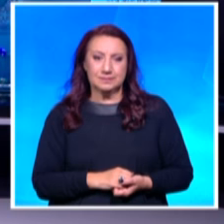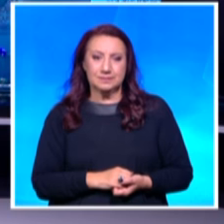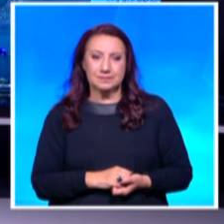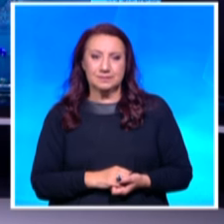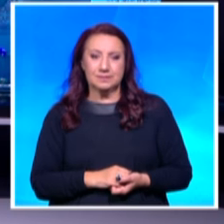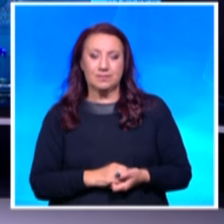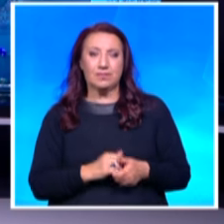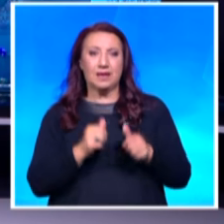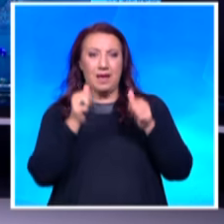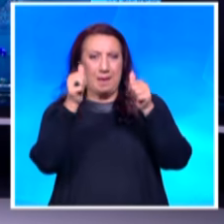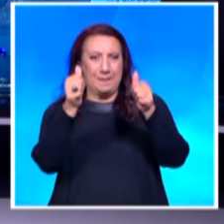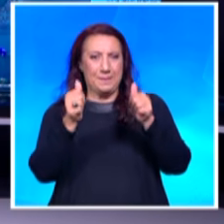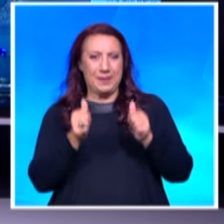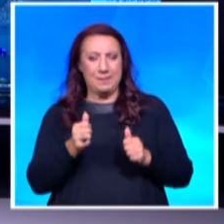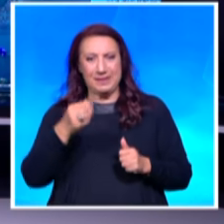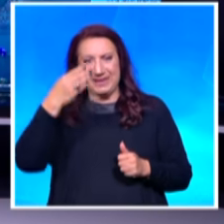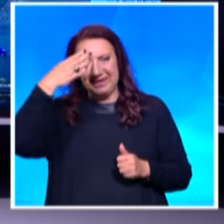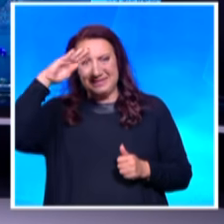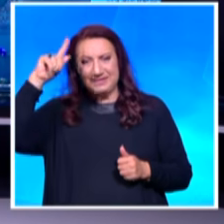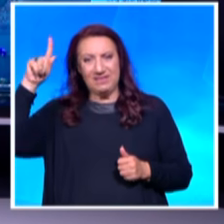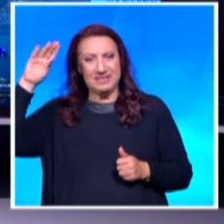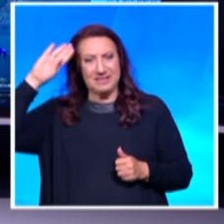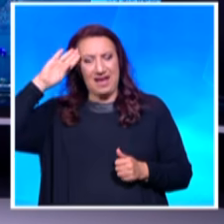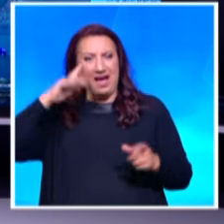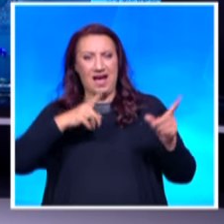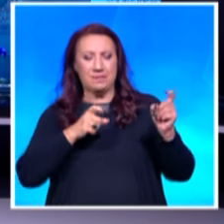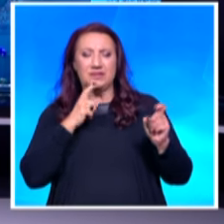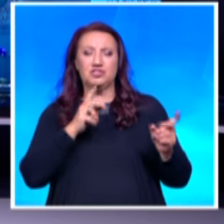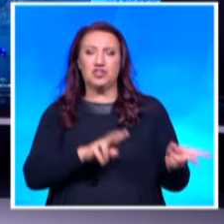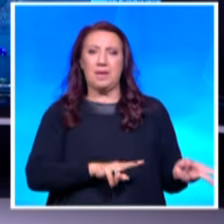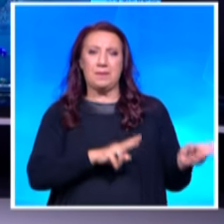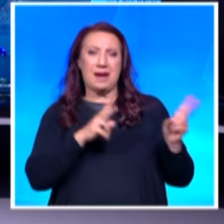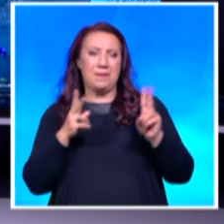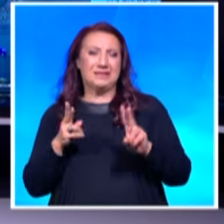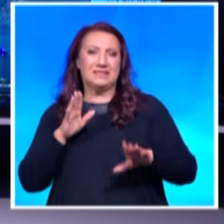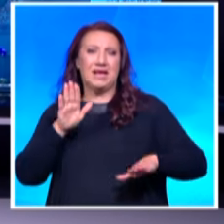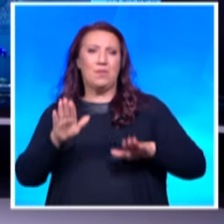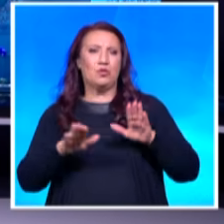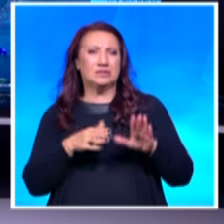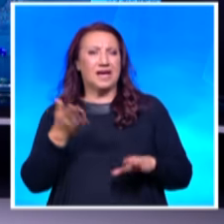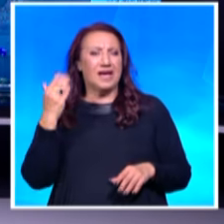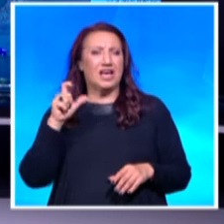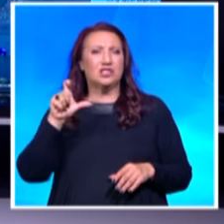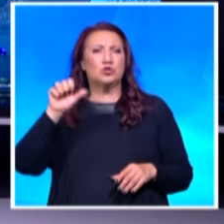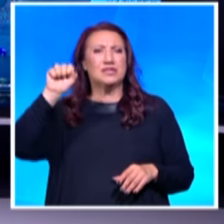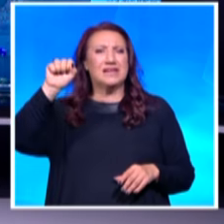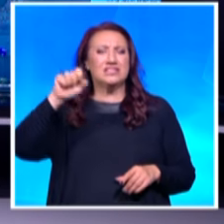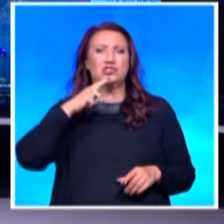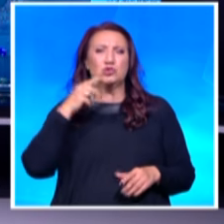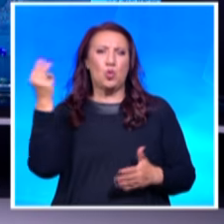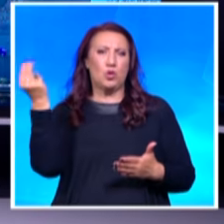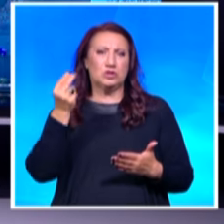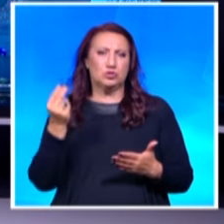Паметникът на Съветската армия ще бъде преместен в Музея на социалистическото изкуство. Това каза за БТВ общински съветник доктор